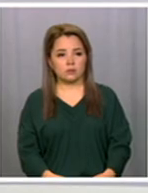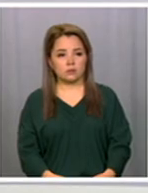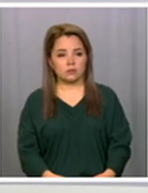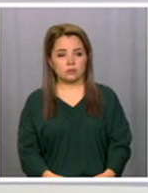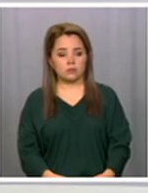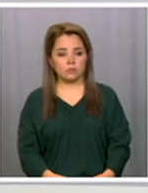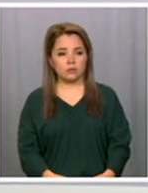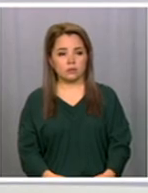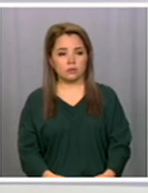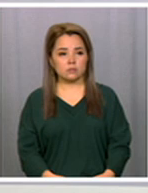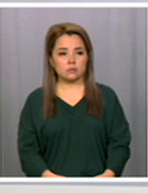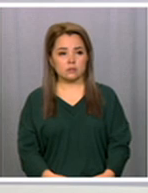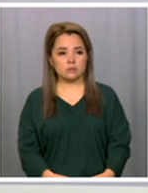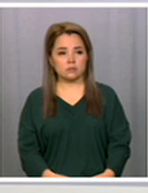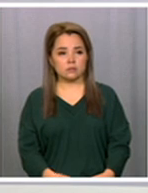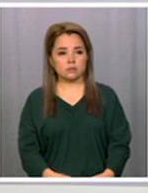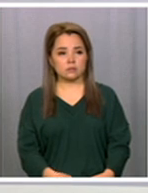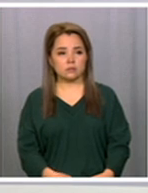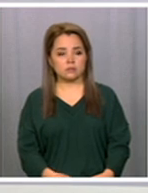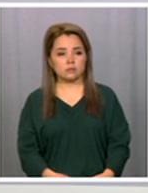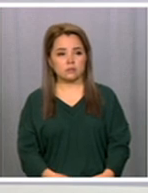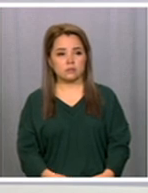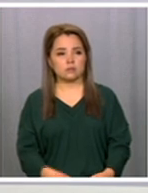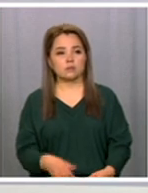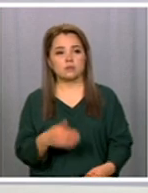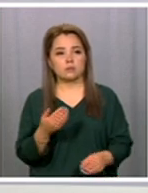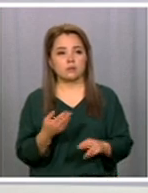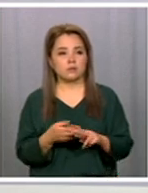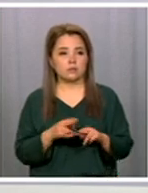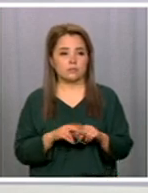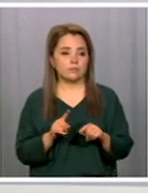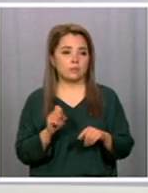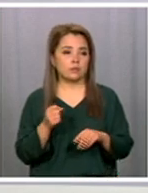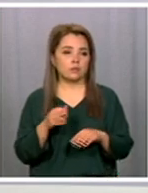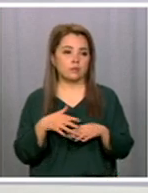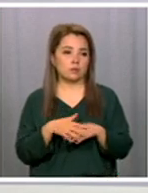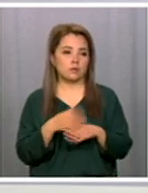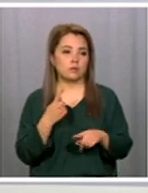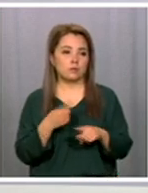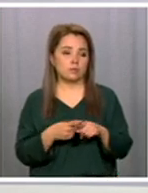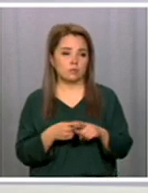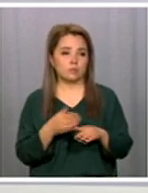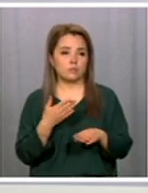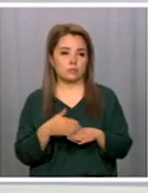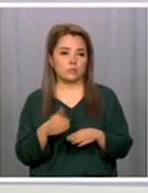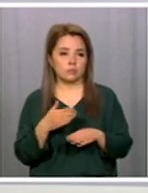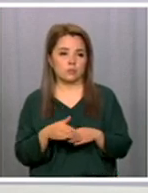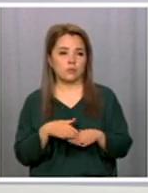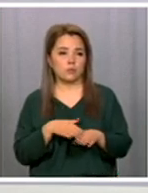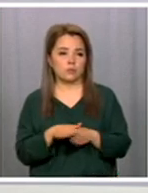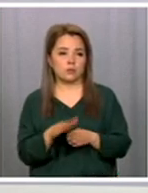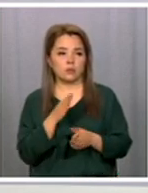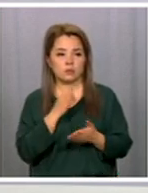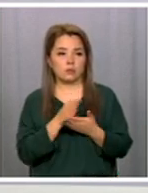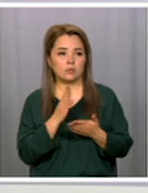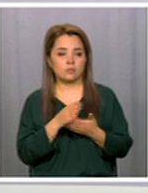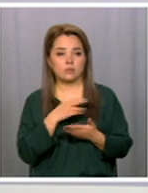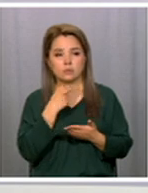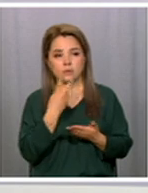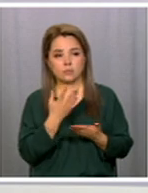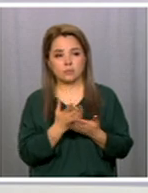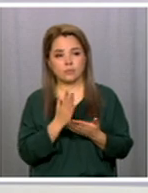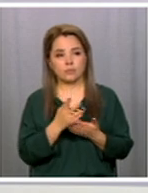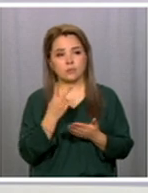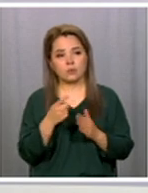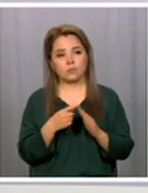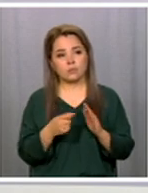тапсырма. Алгебралық бөлшектерді қосуды орындаңыз. 2 бөлінген x азайтылған 3 қосу,